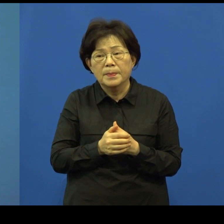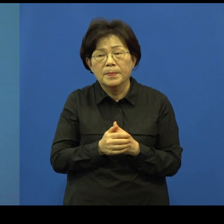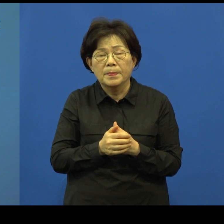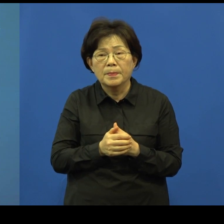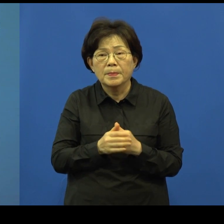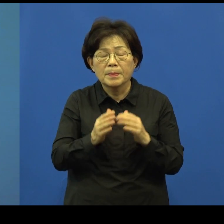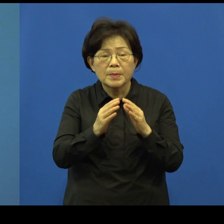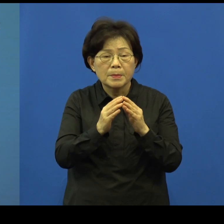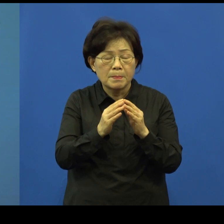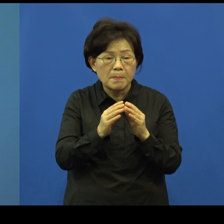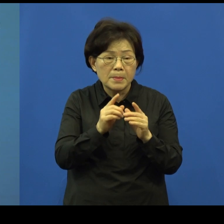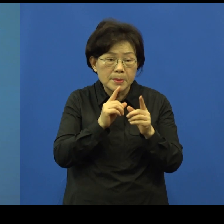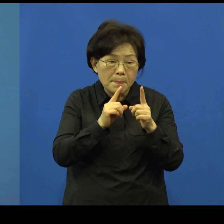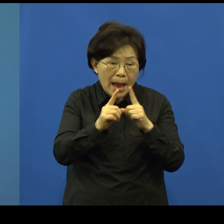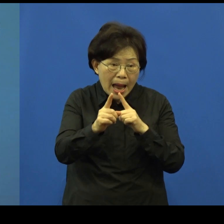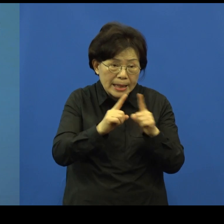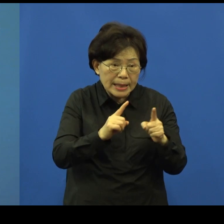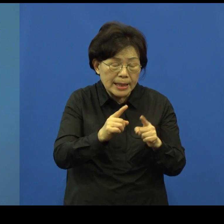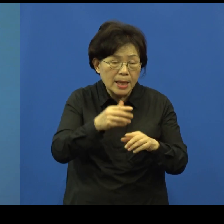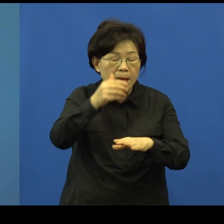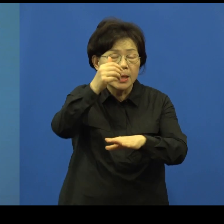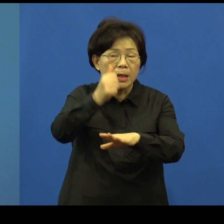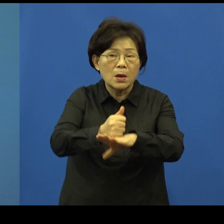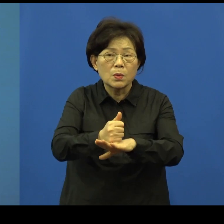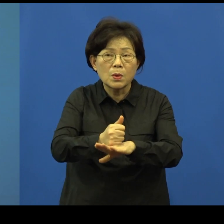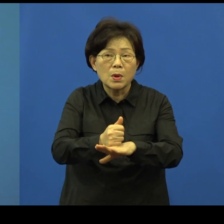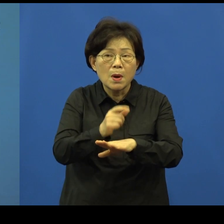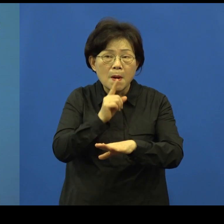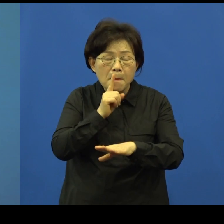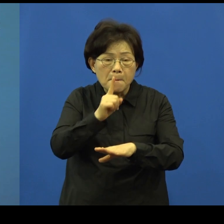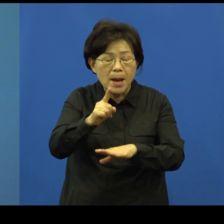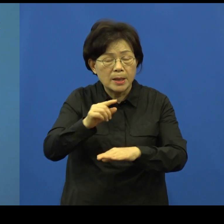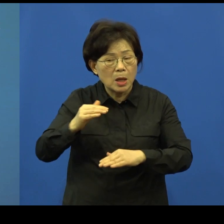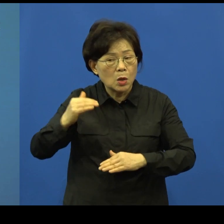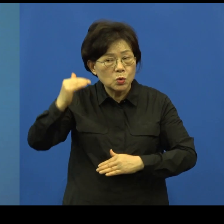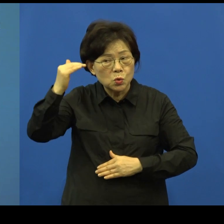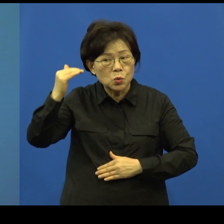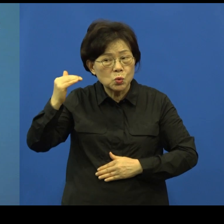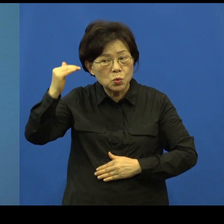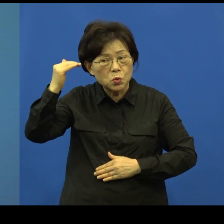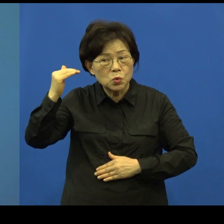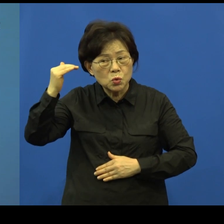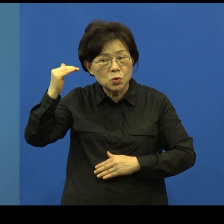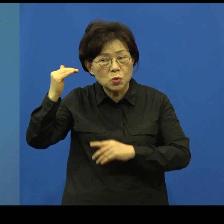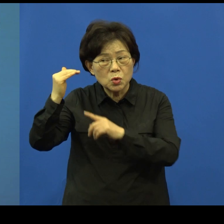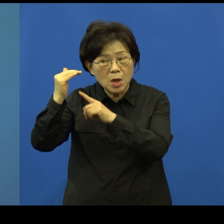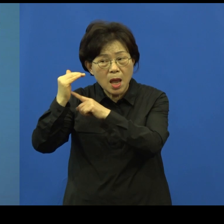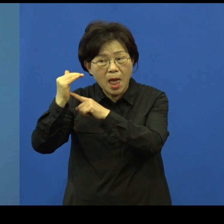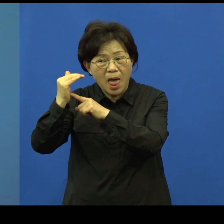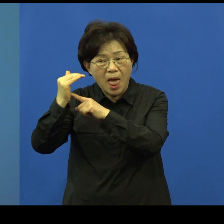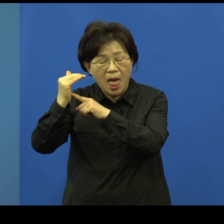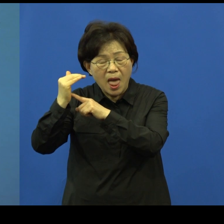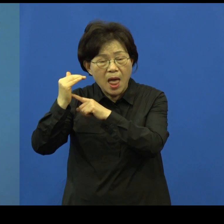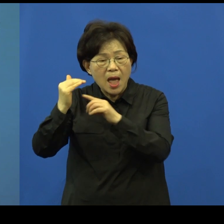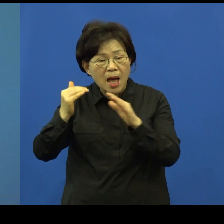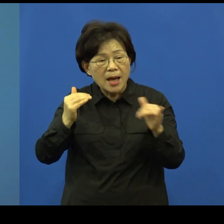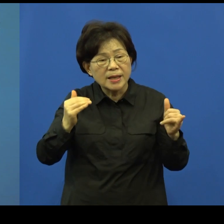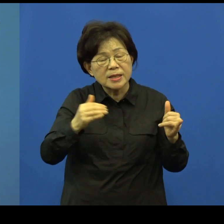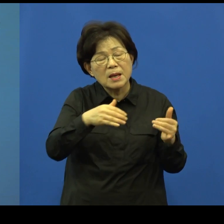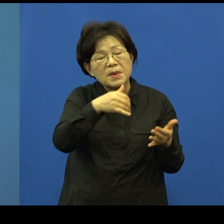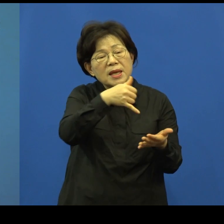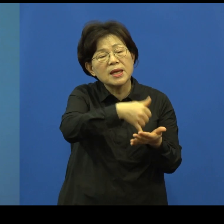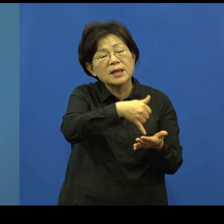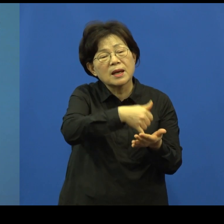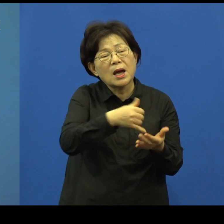자, 여러분, 이 말이 결국은 그 말의 수준, 그 수준을 그 사람이 넘어설 수가 없어요. 말이